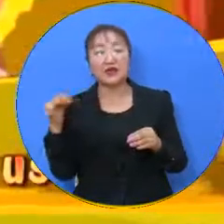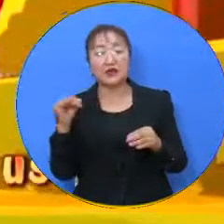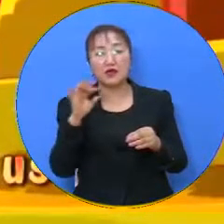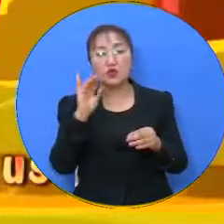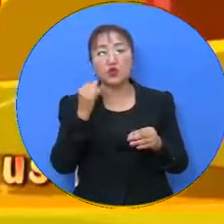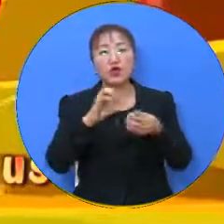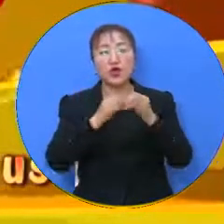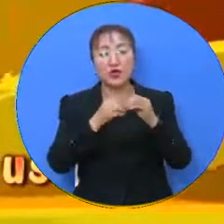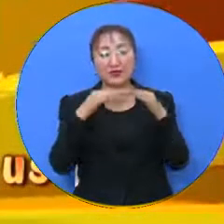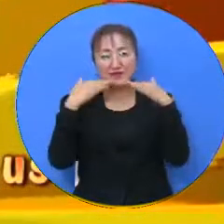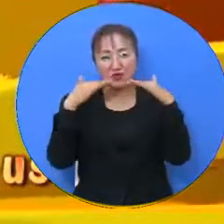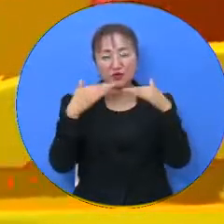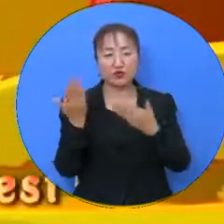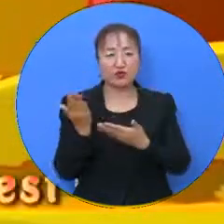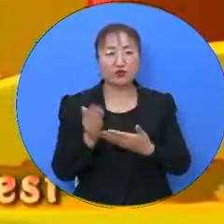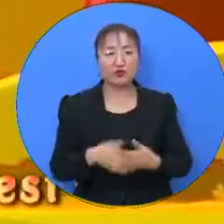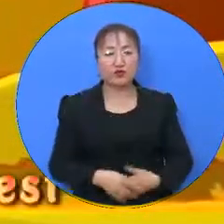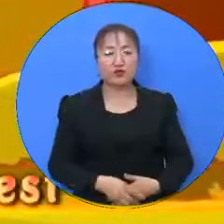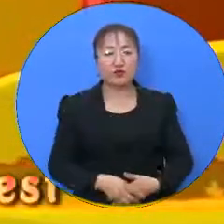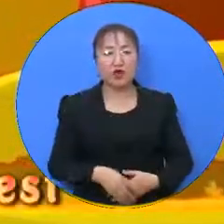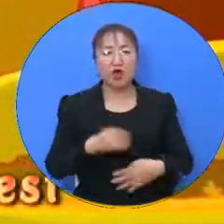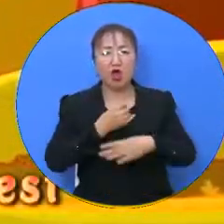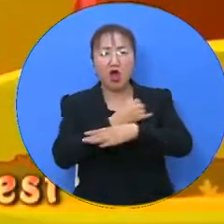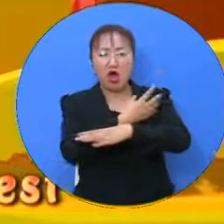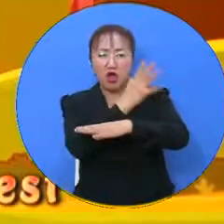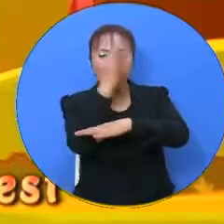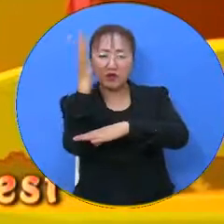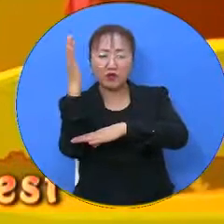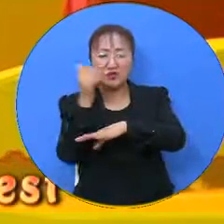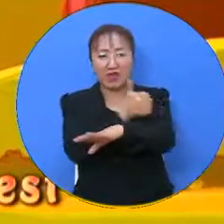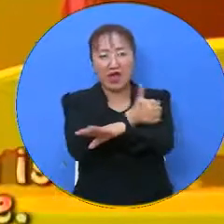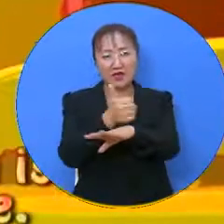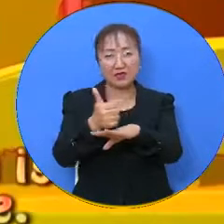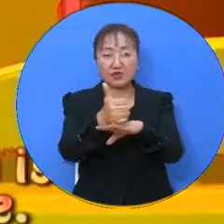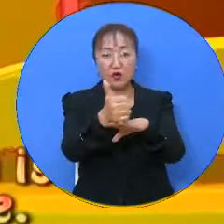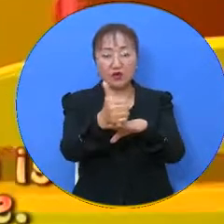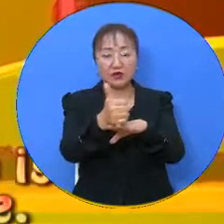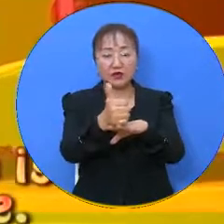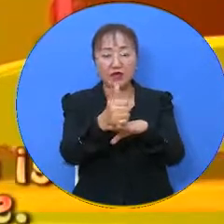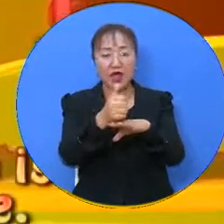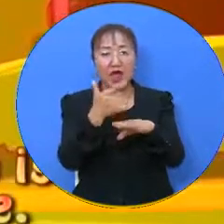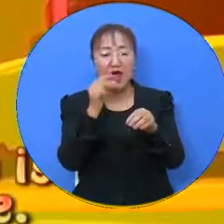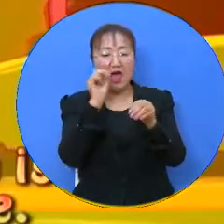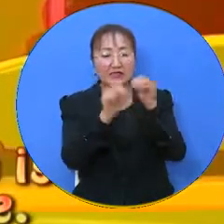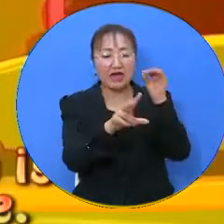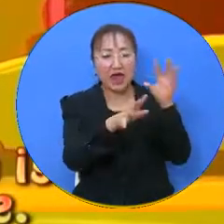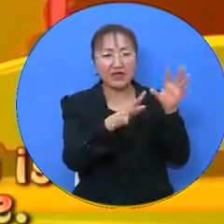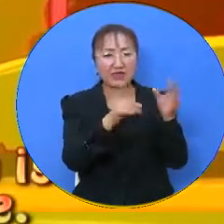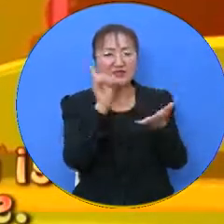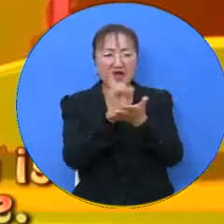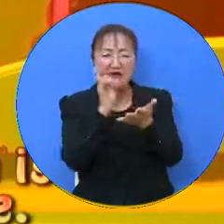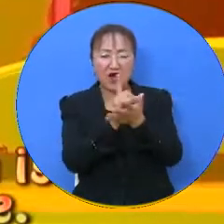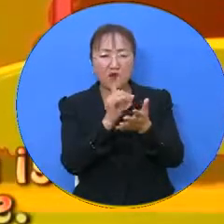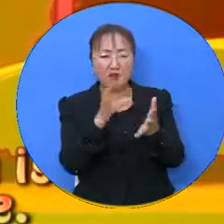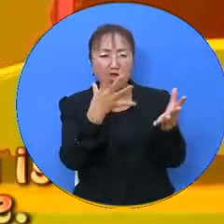үеэр хэрхэх ёстойг хэлж өгсөн юм. Ой хийрийн бүсэд аялал зугаалгаар явхдаа асаасан гала заавал